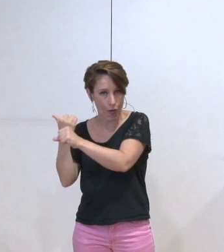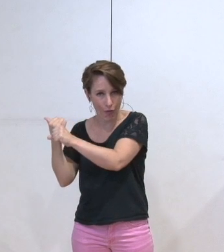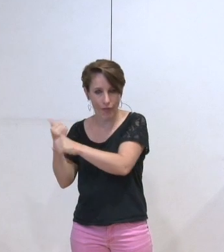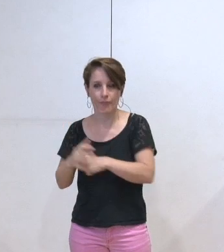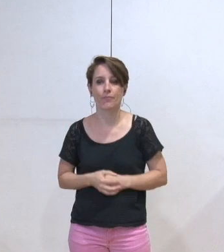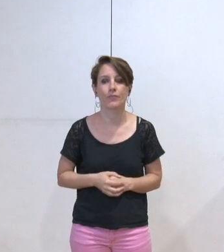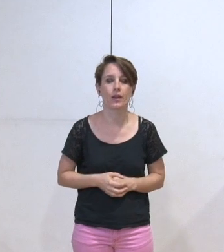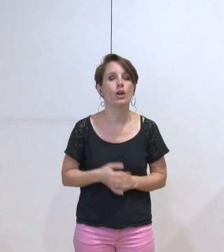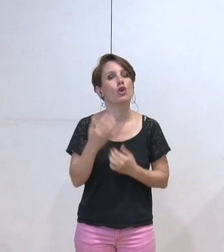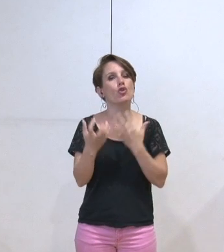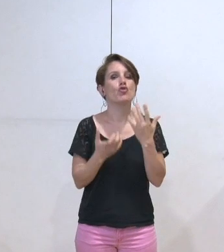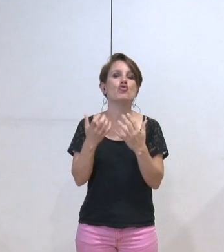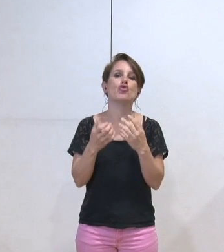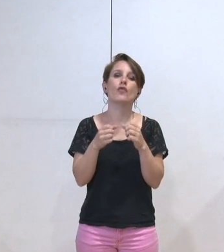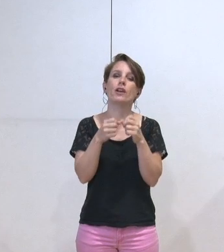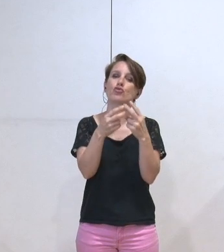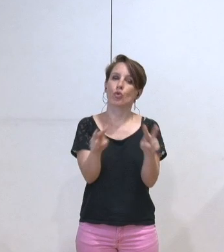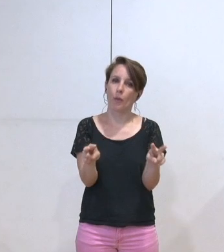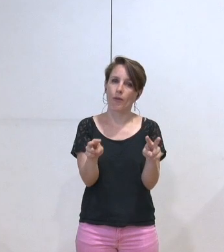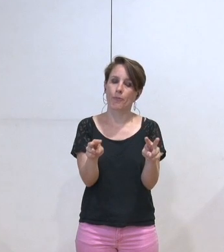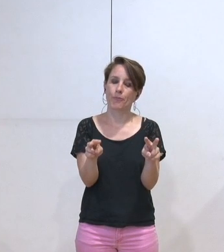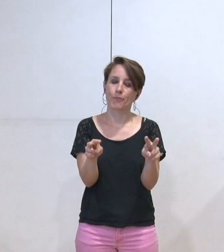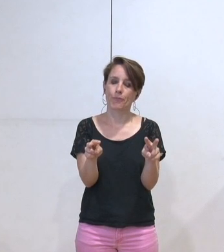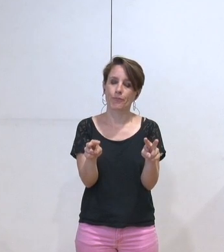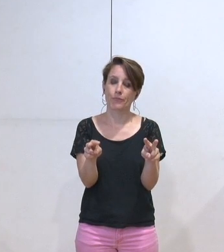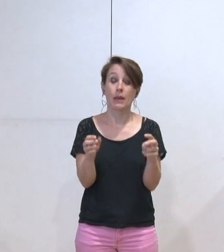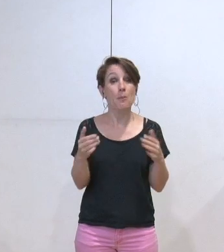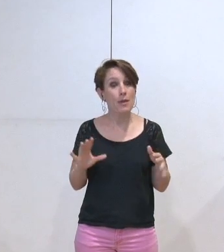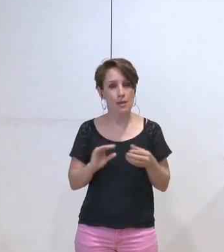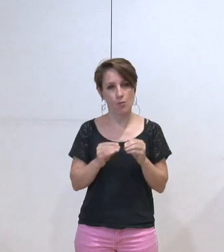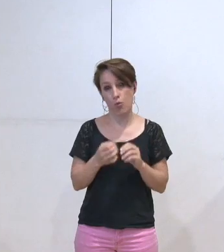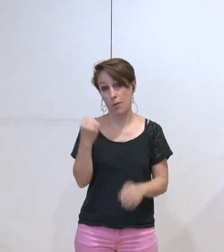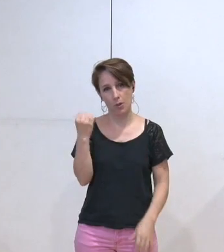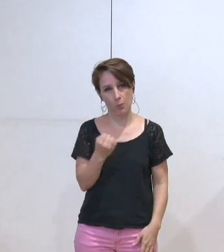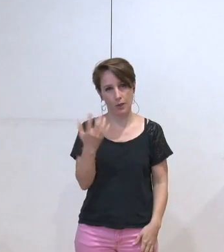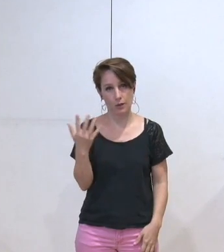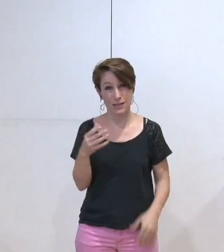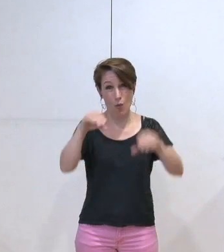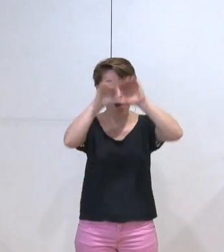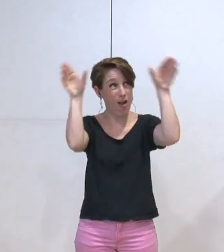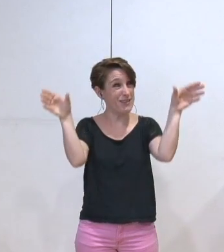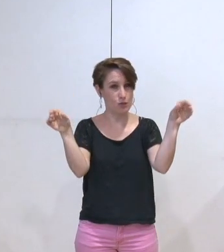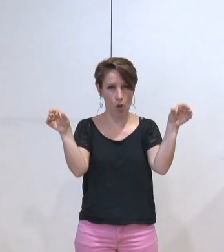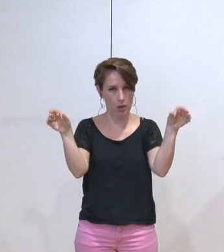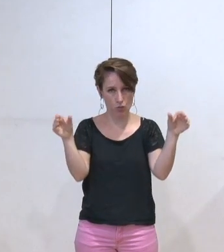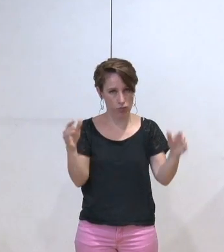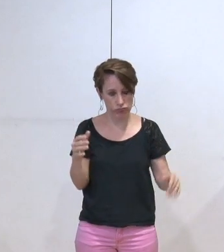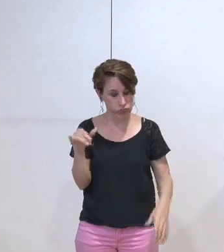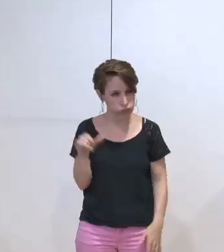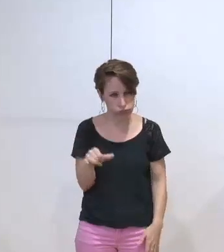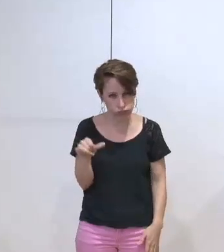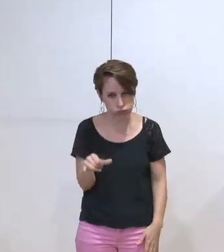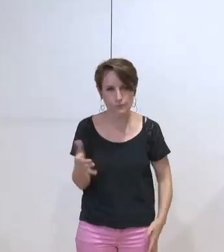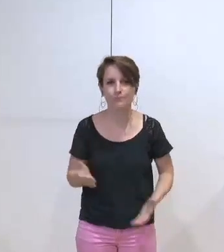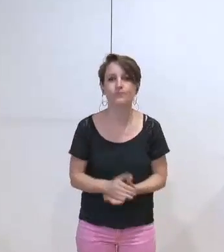chauffage est de type urbain et euh ce qui est plus problématique c'est l'isolation existante voilà et